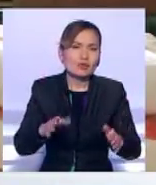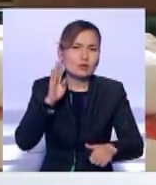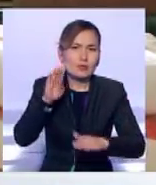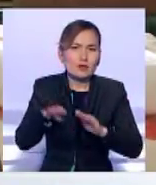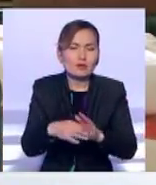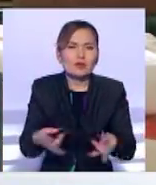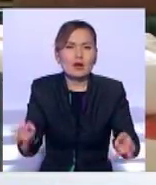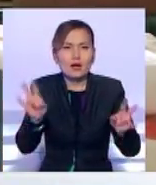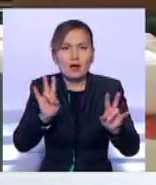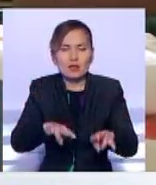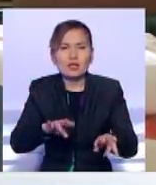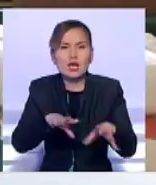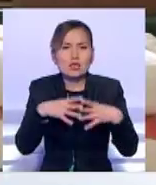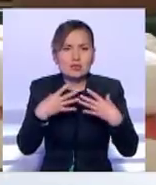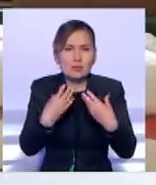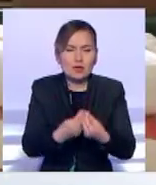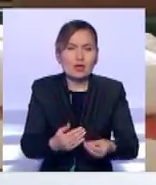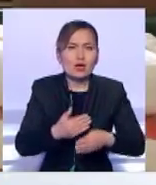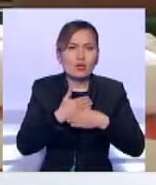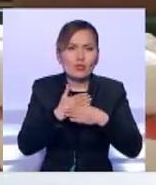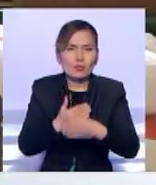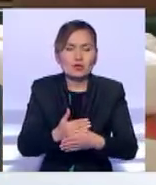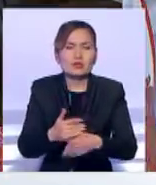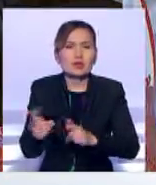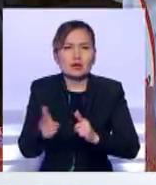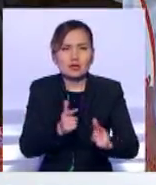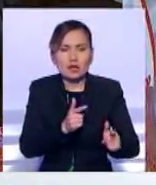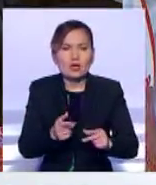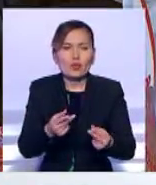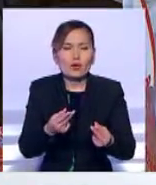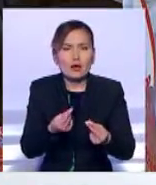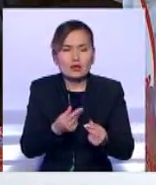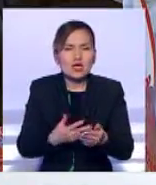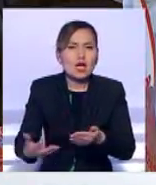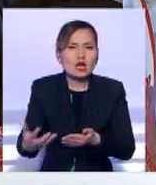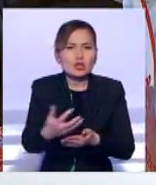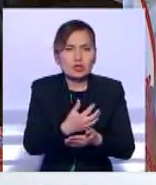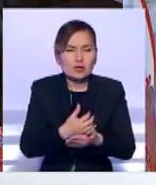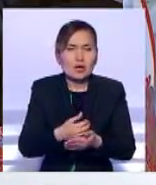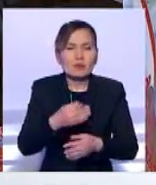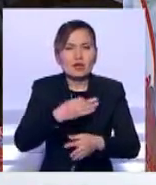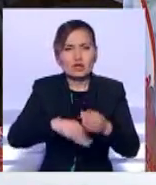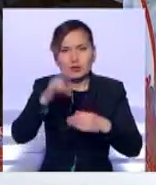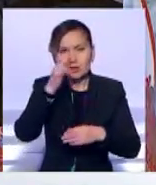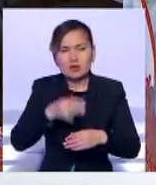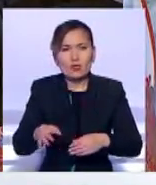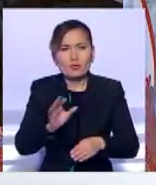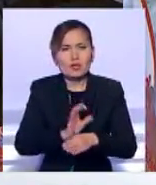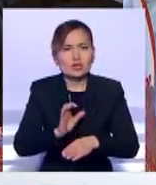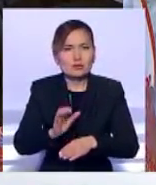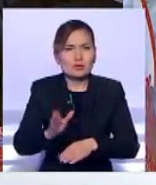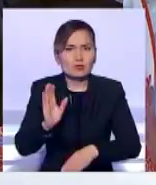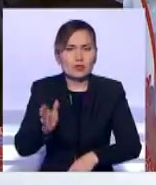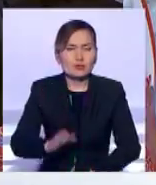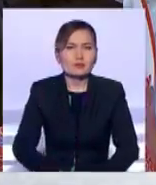жастар ресурсы орталығын сон бәрін жинап, жақын арада енді Шығыс Қазақстанға жібереміз сол жақы.